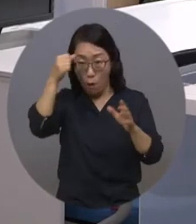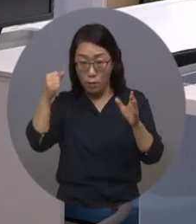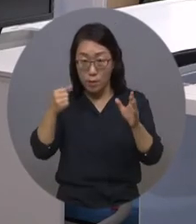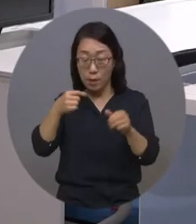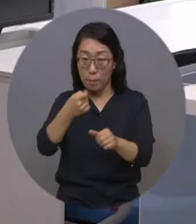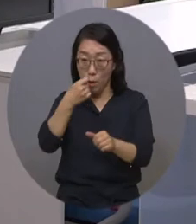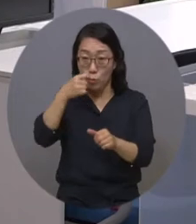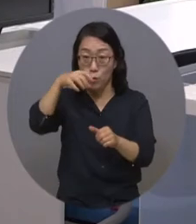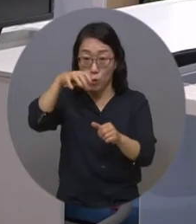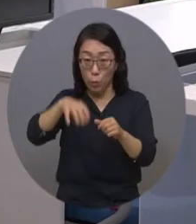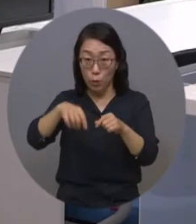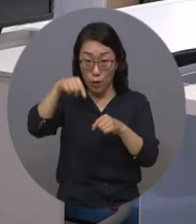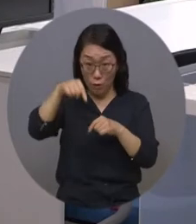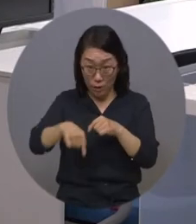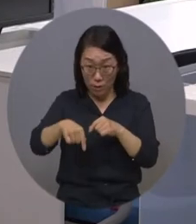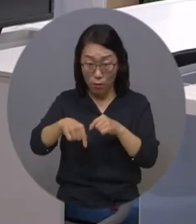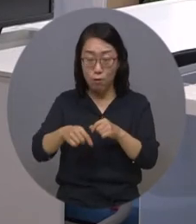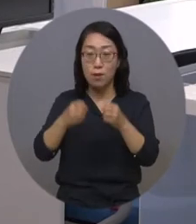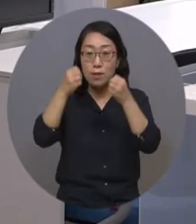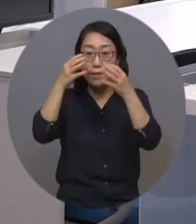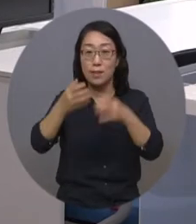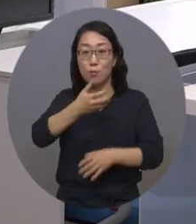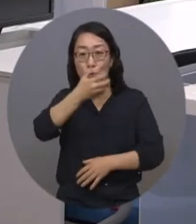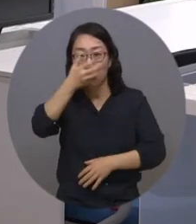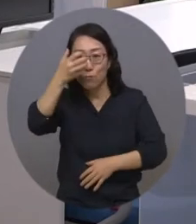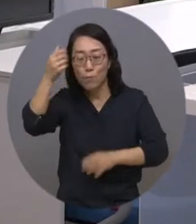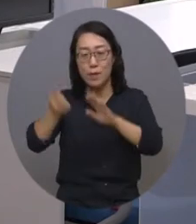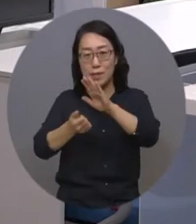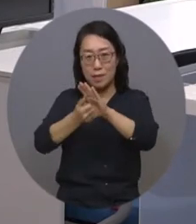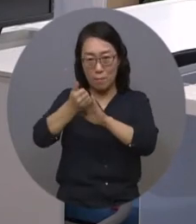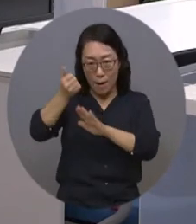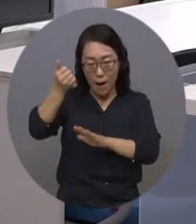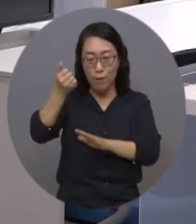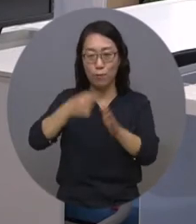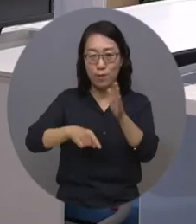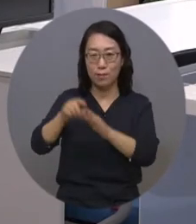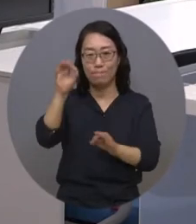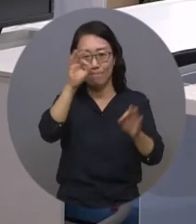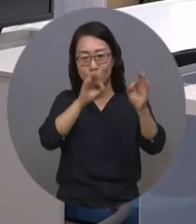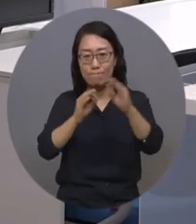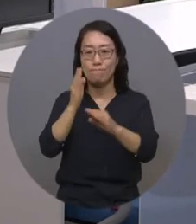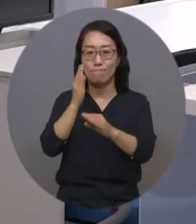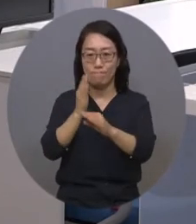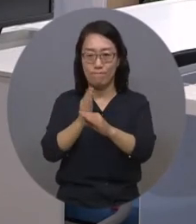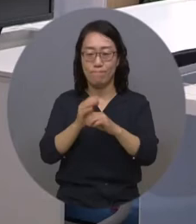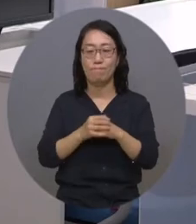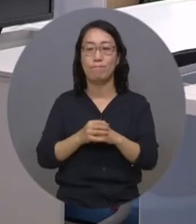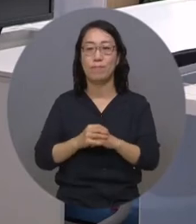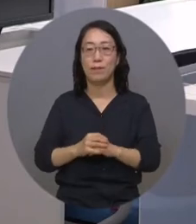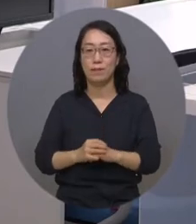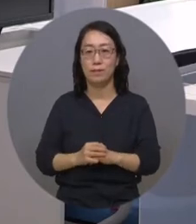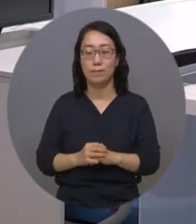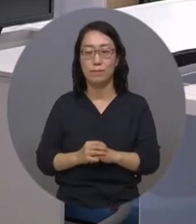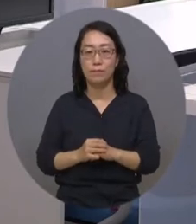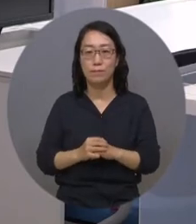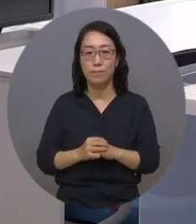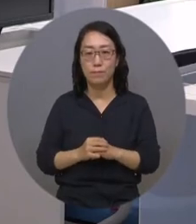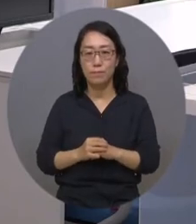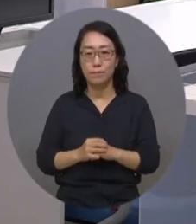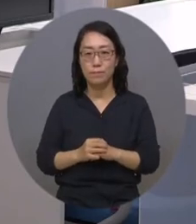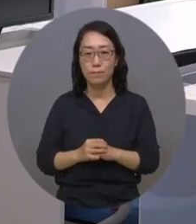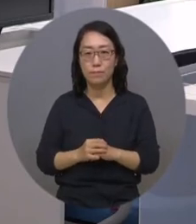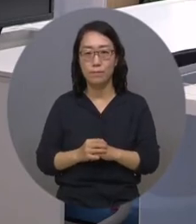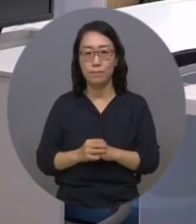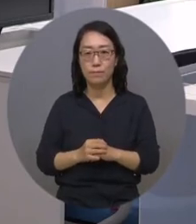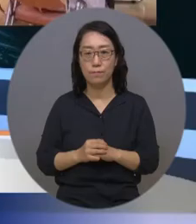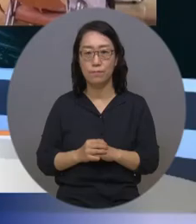평생직업교육센터에서 새로운 꿈을 향한 도전을 펼치며 희망을 찾고 있습니다. 복지TV 경기방송